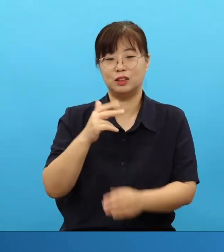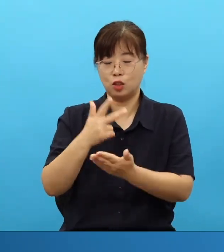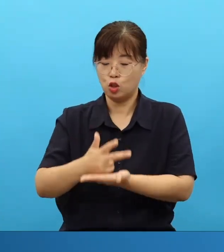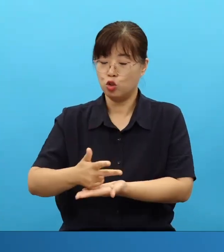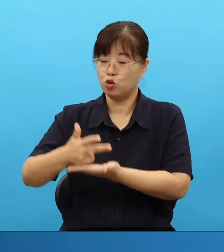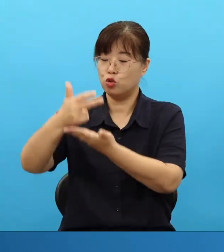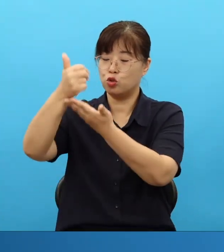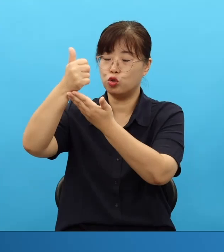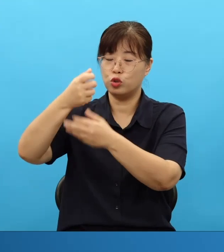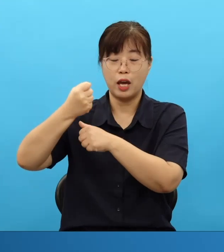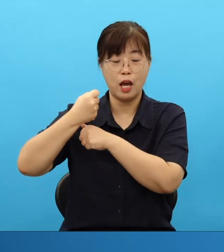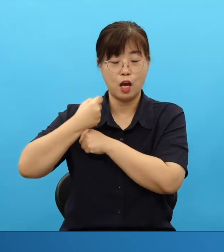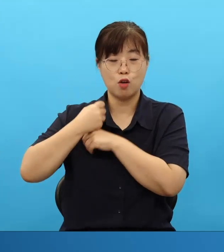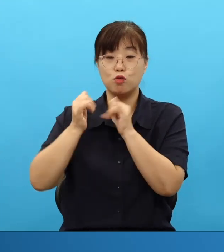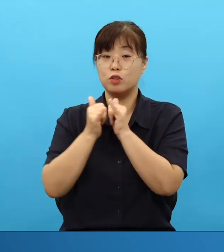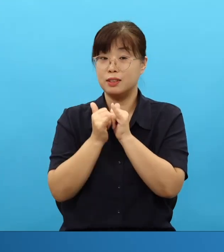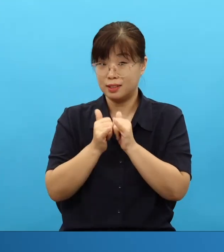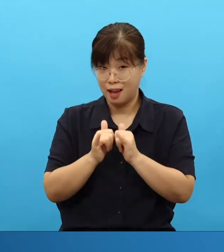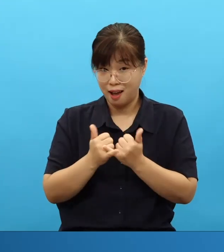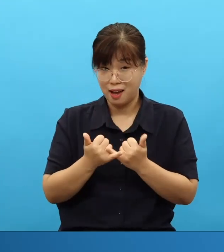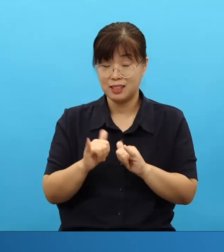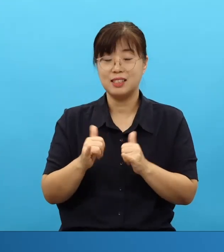사람들에 주의